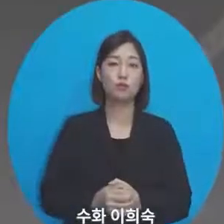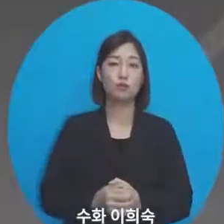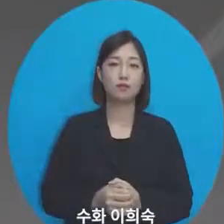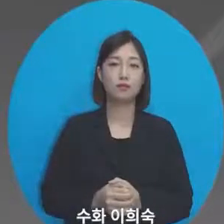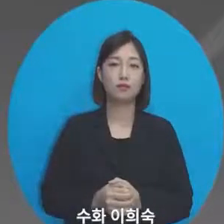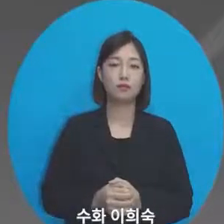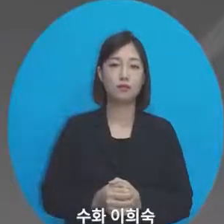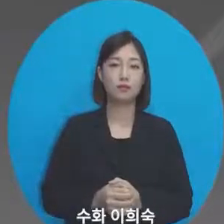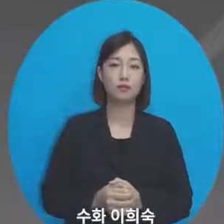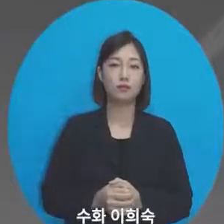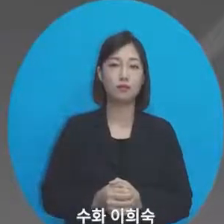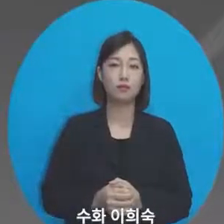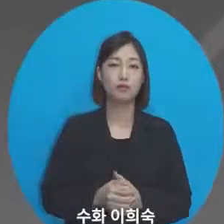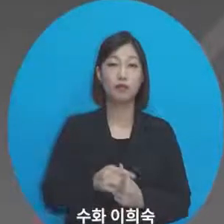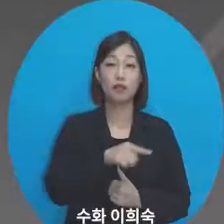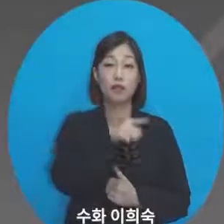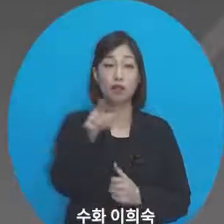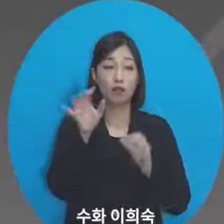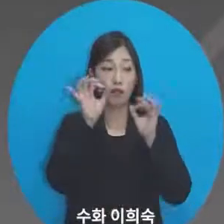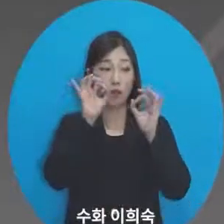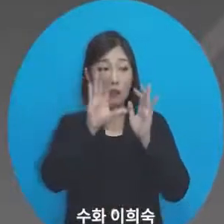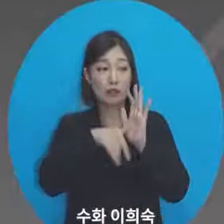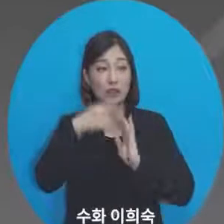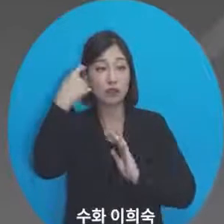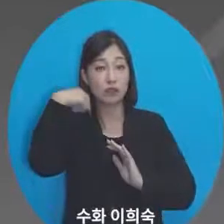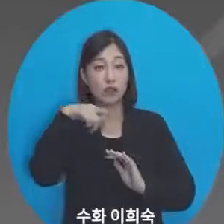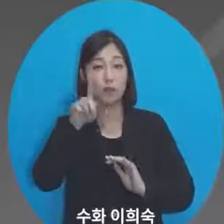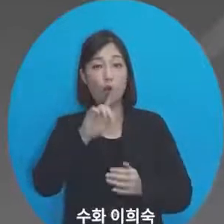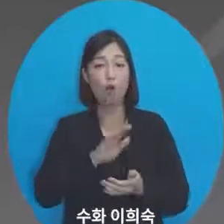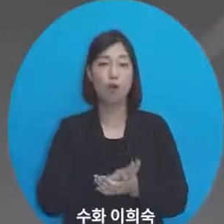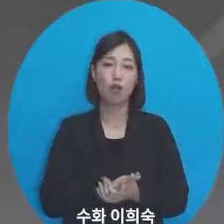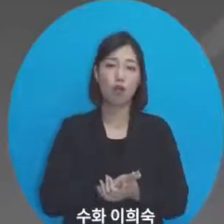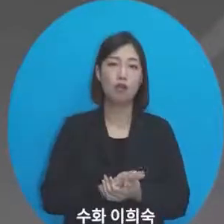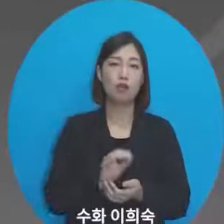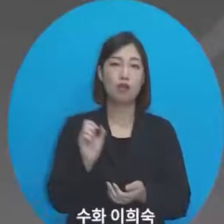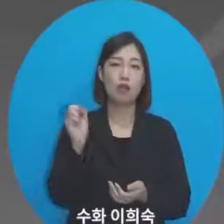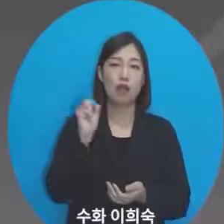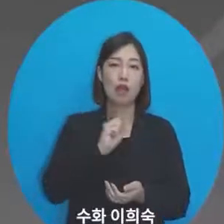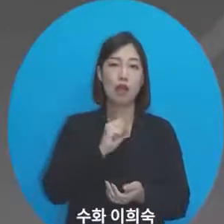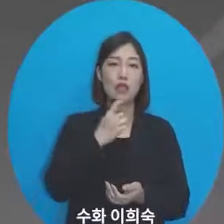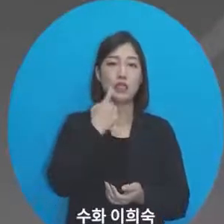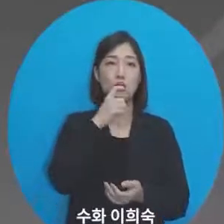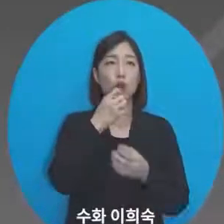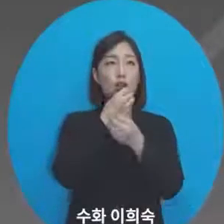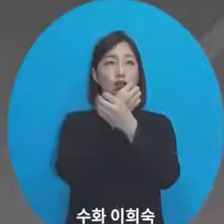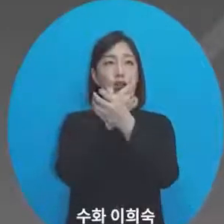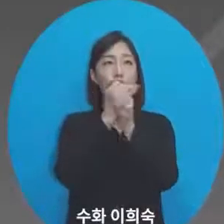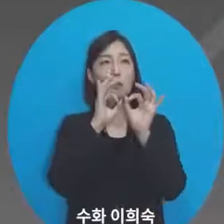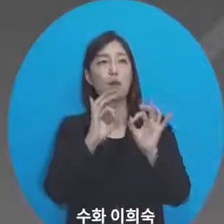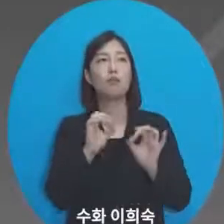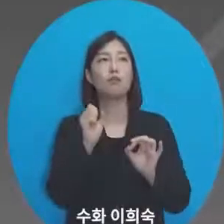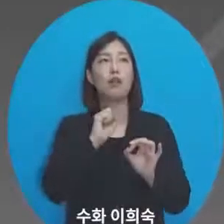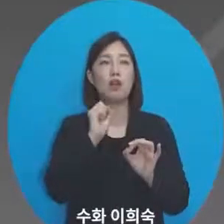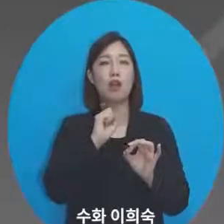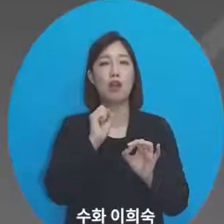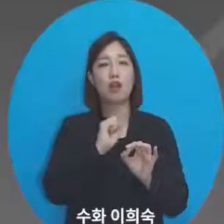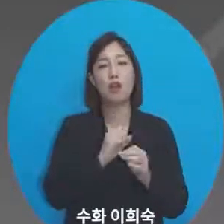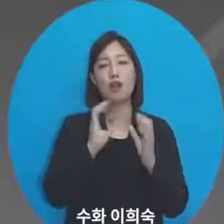있고요. 보시는 여러분들은 어떠신가요? 실제로 어린이 보호구역처럼 한 번 더 느끼게 되지 않으신지